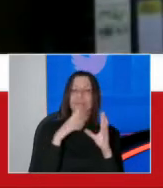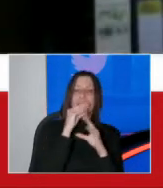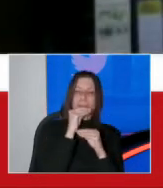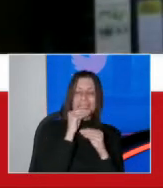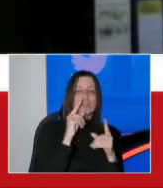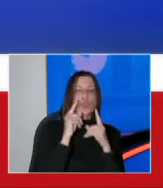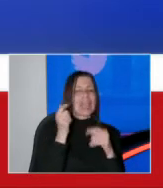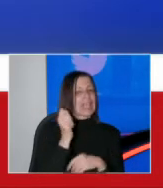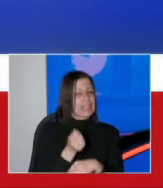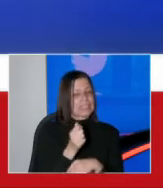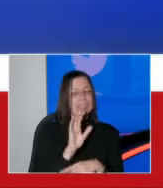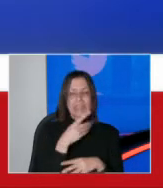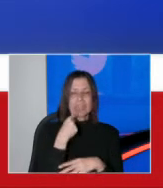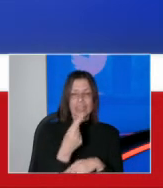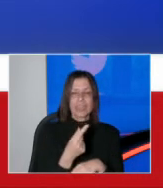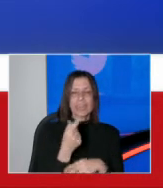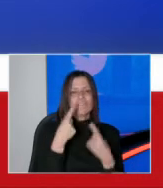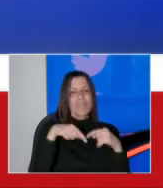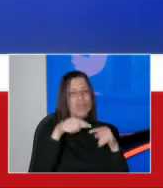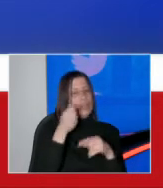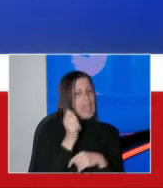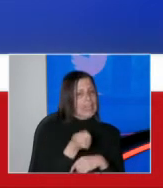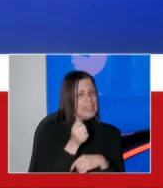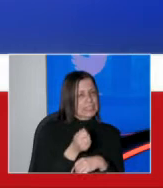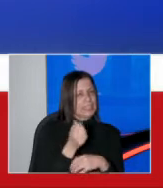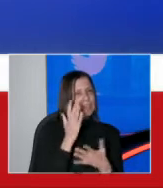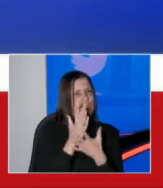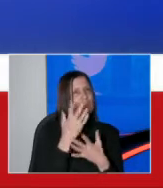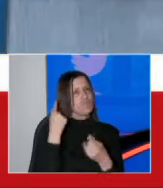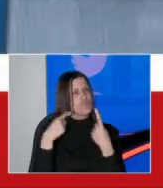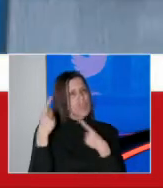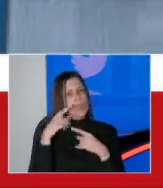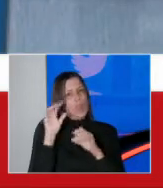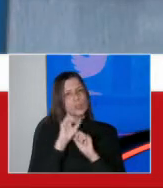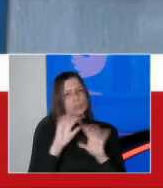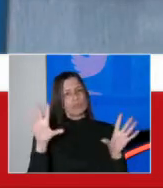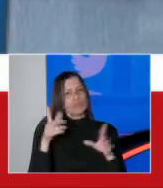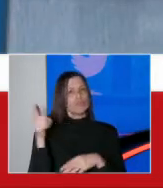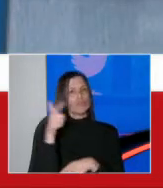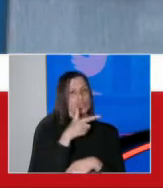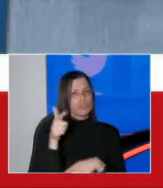דיוני הכנסת, אז בוא נאמר, ועדות הכנסת במשך שנים לא צולמו ושידרו בשידור חי